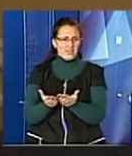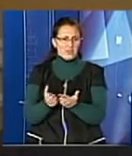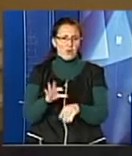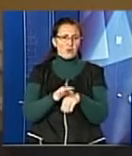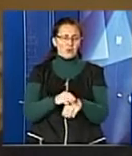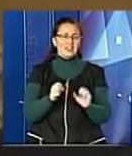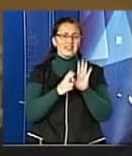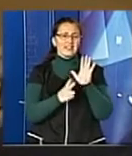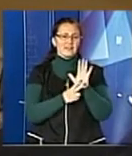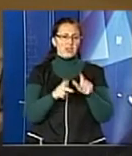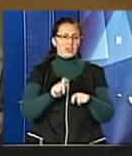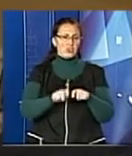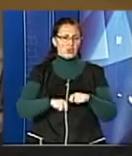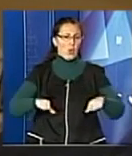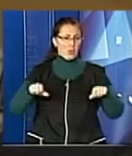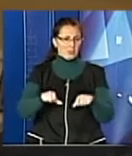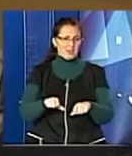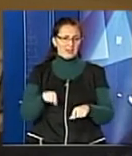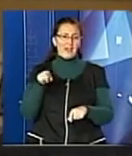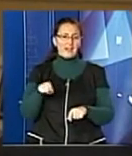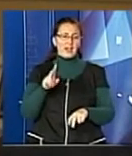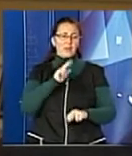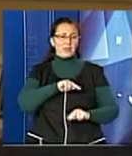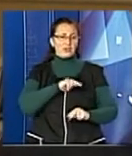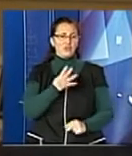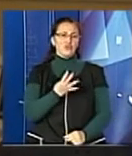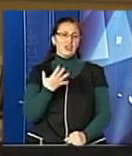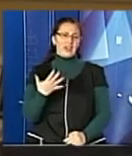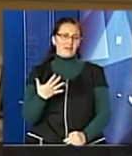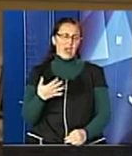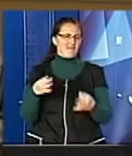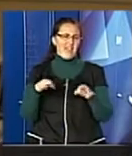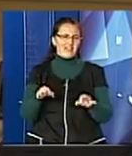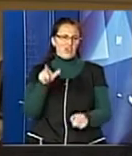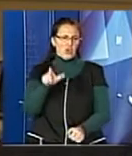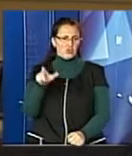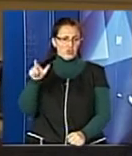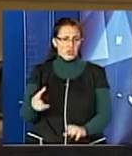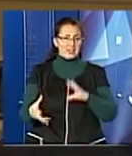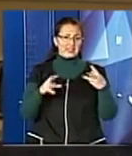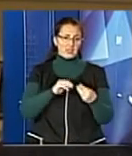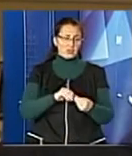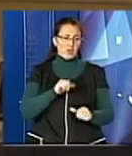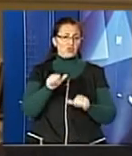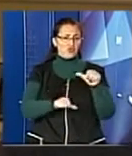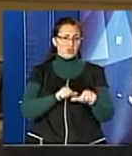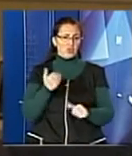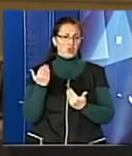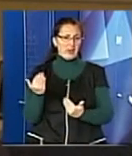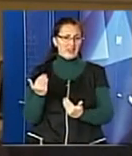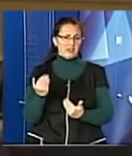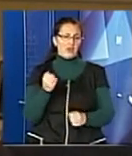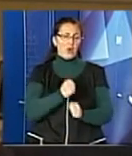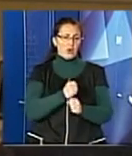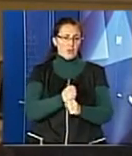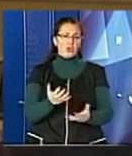В тих комісіях працює 4-5 членів незалежних. За результатами річної їхньої роботи